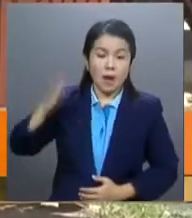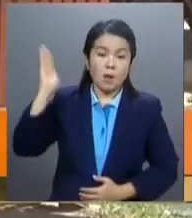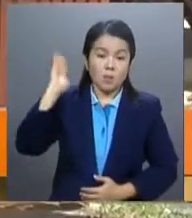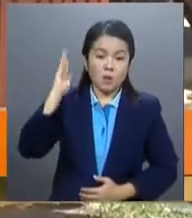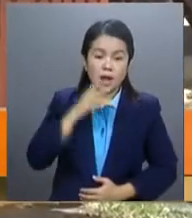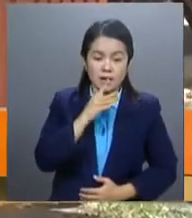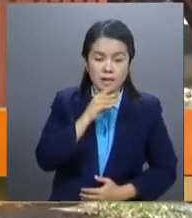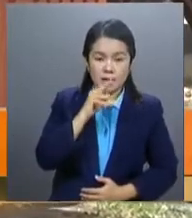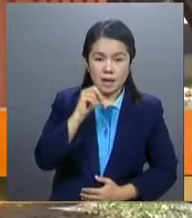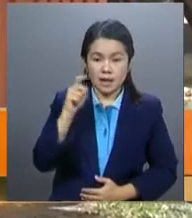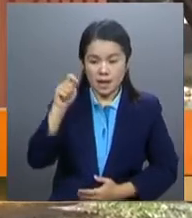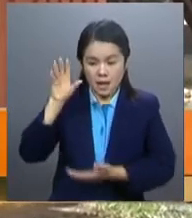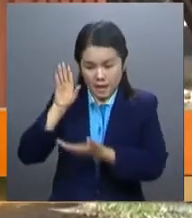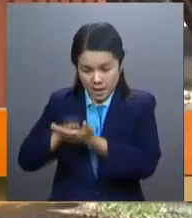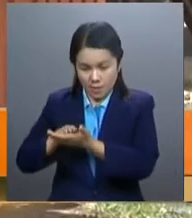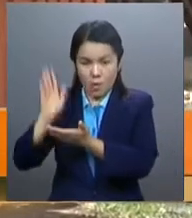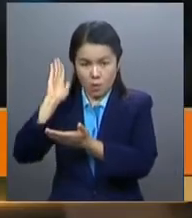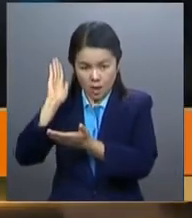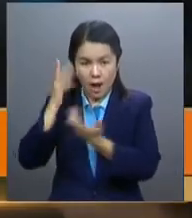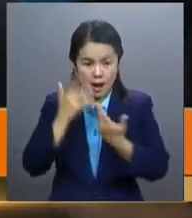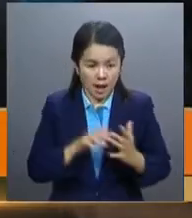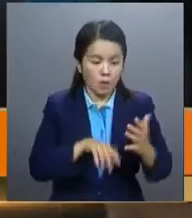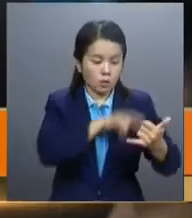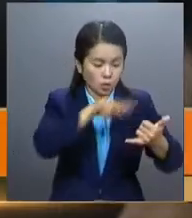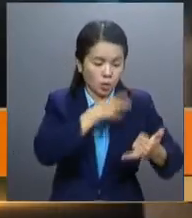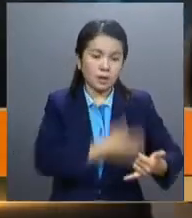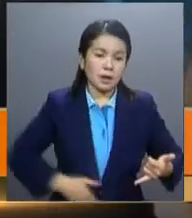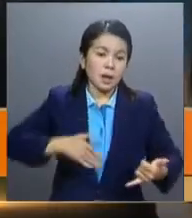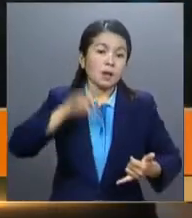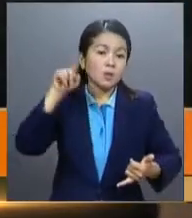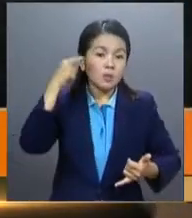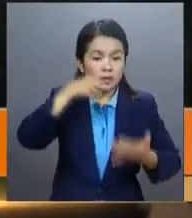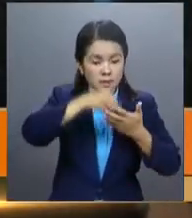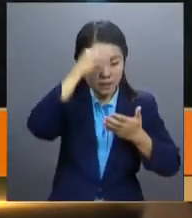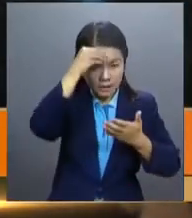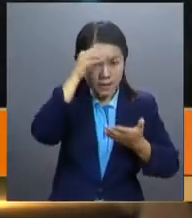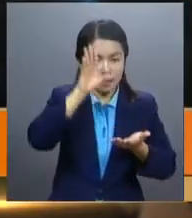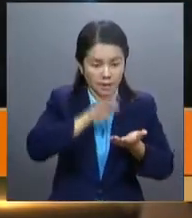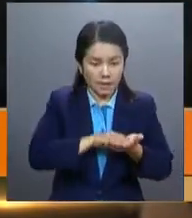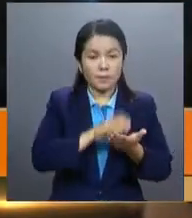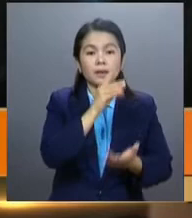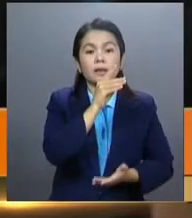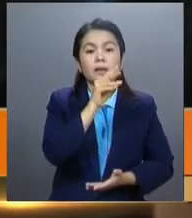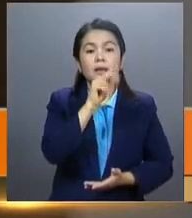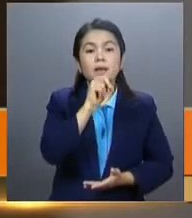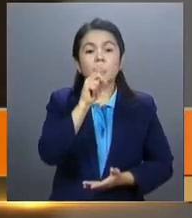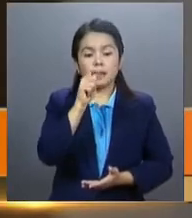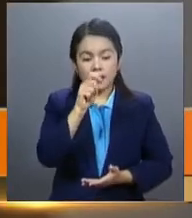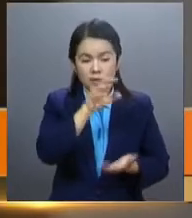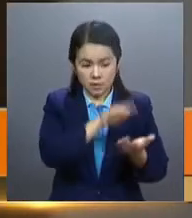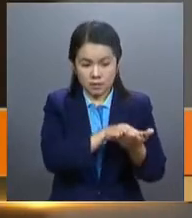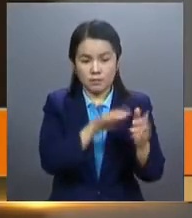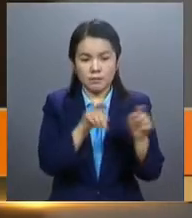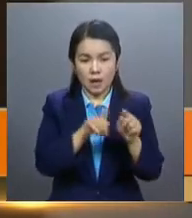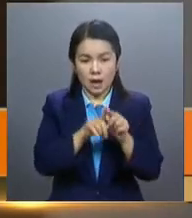เทียบกับ DNAที่พบในร่างกายของนักเรียนหญิงครับจผู้ปกครองของนักเรียนหญิงชั้นป